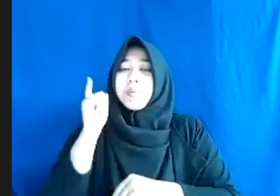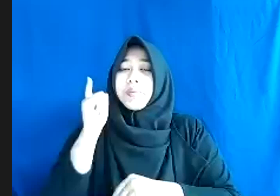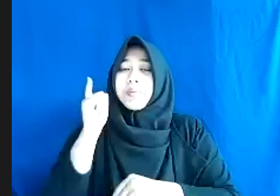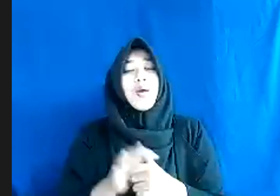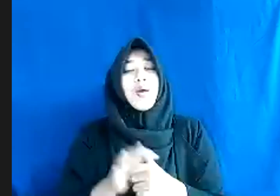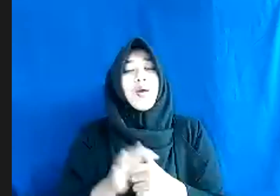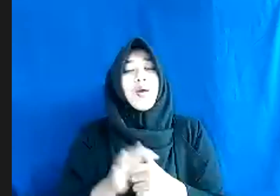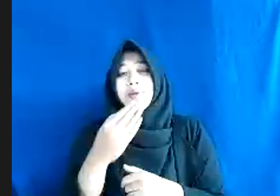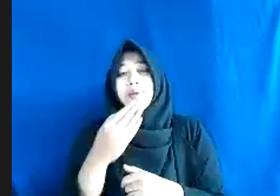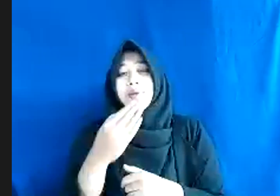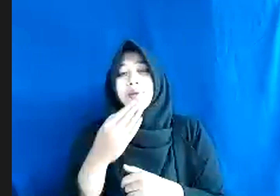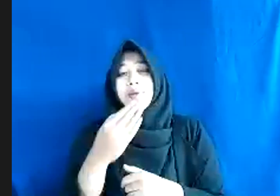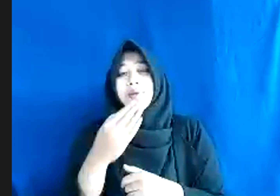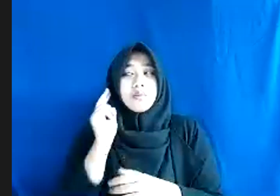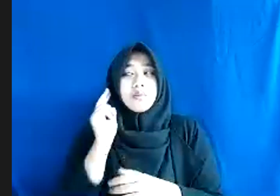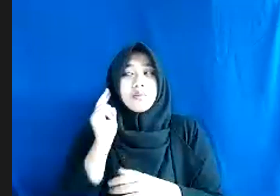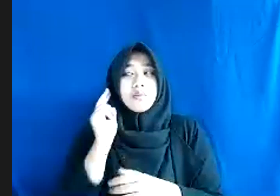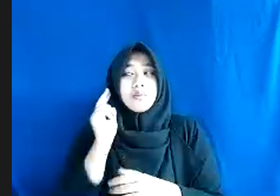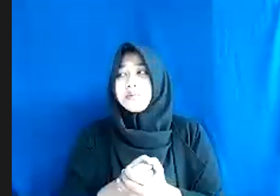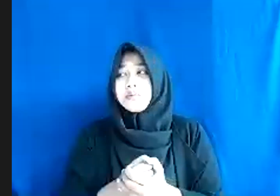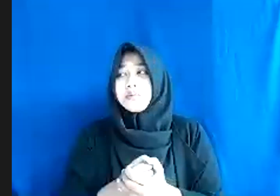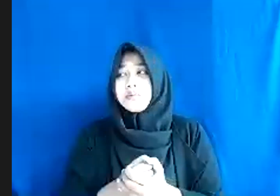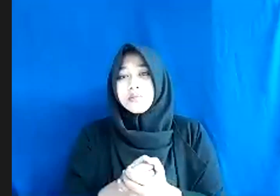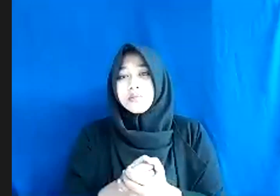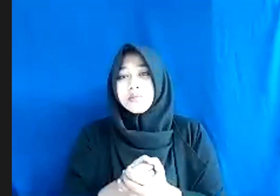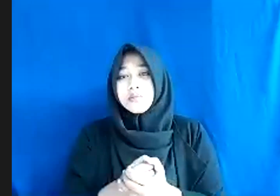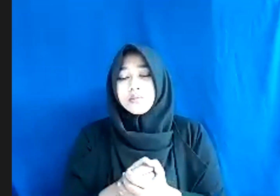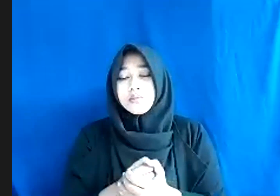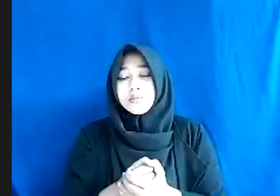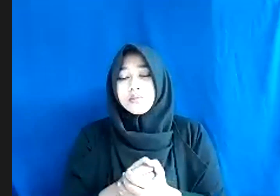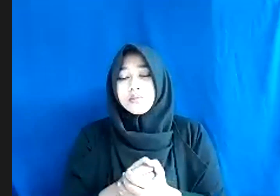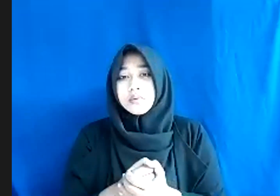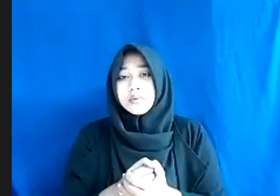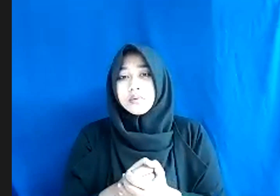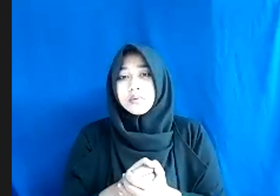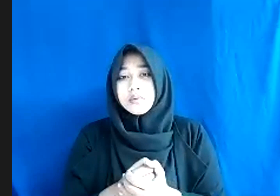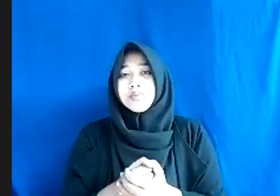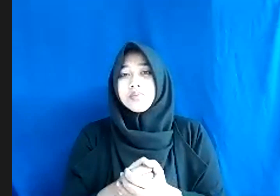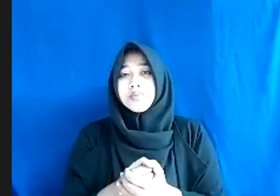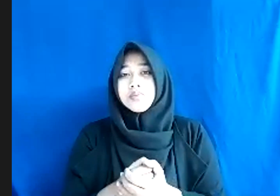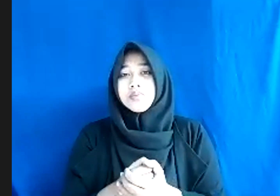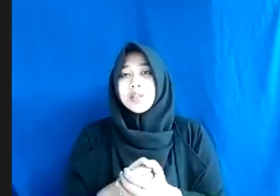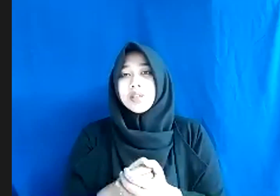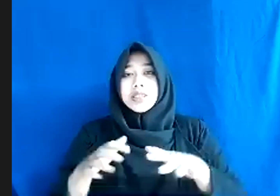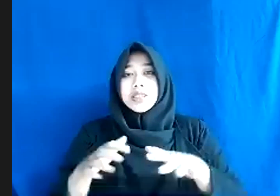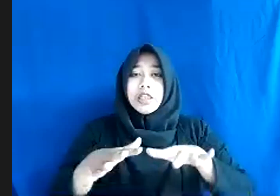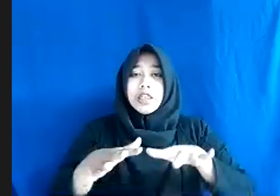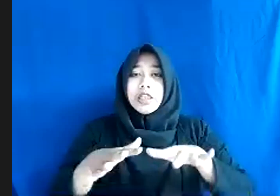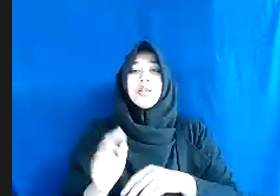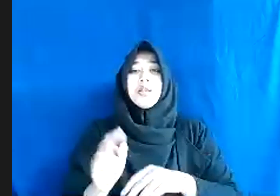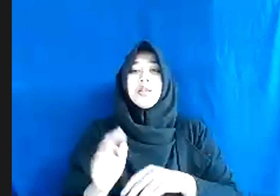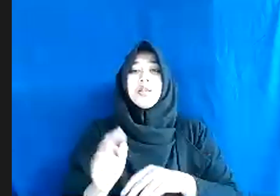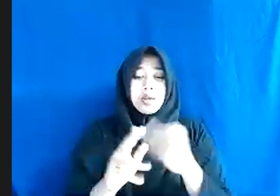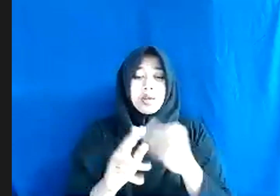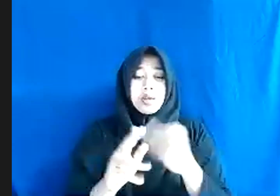Sangat strategis sekali jawabannya. Dan nah, itulah Ibu, kembali lagi ke passion Ibu yang tadi,